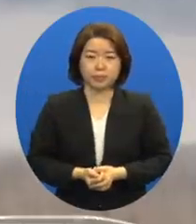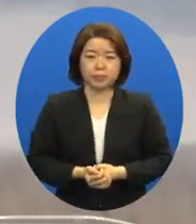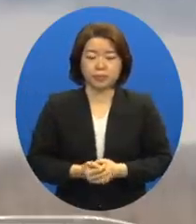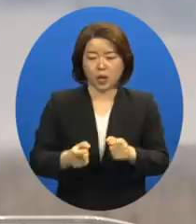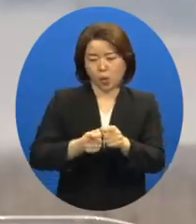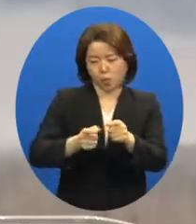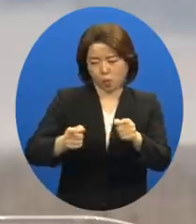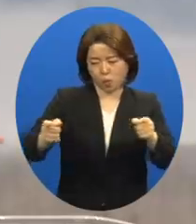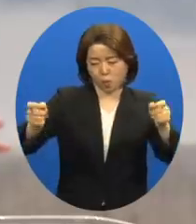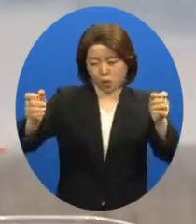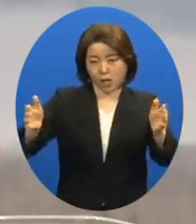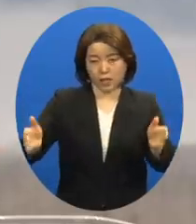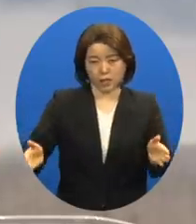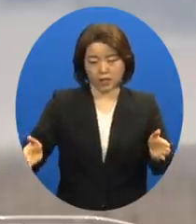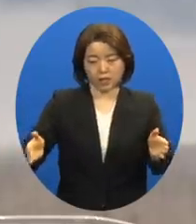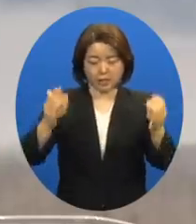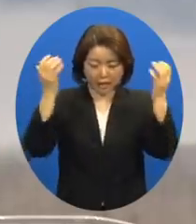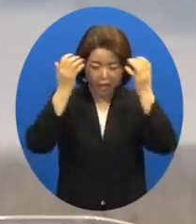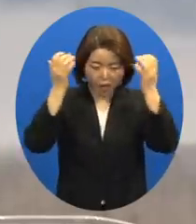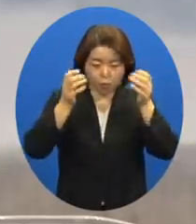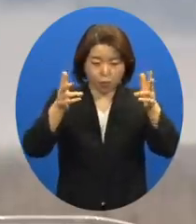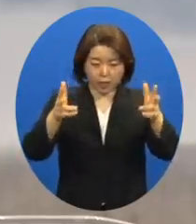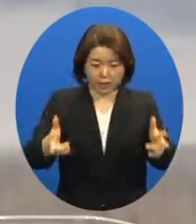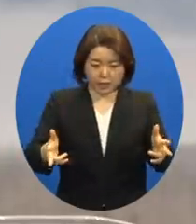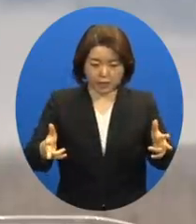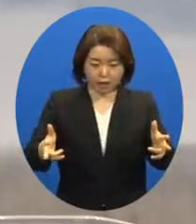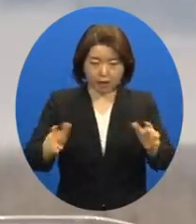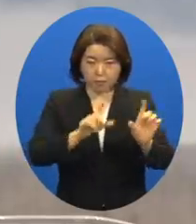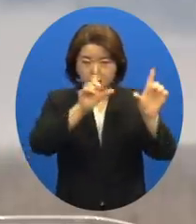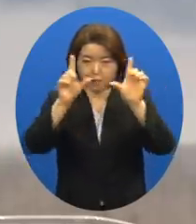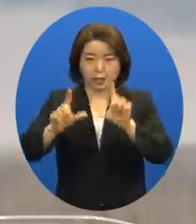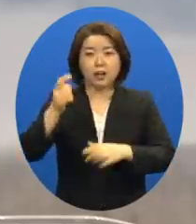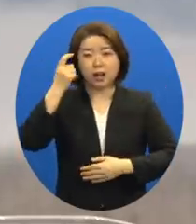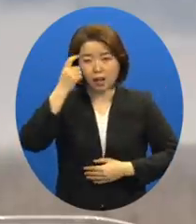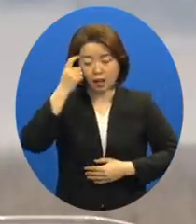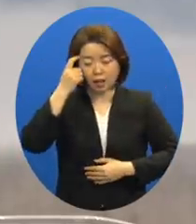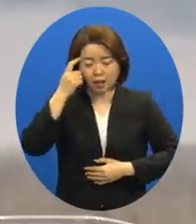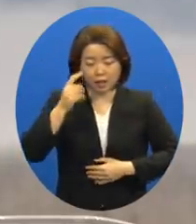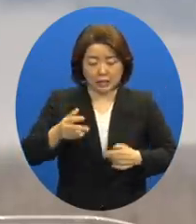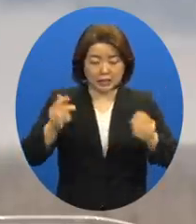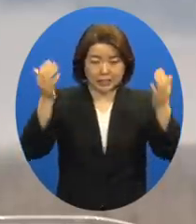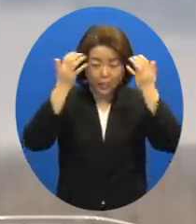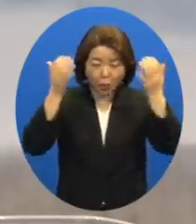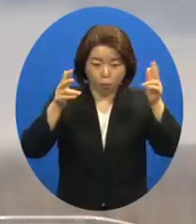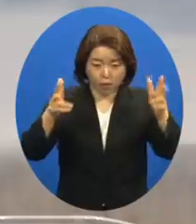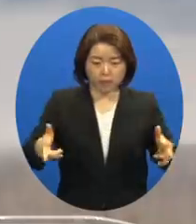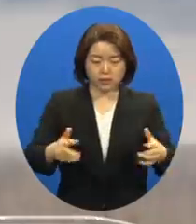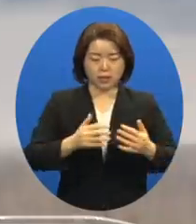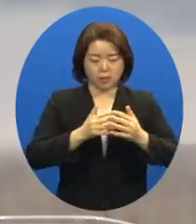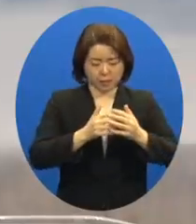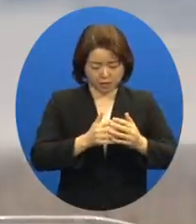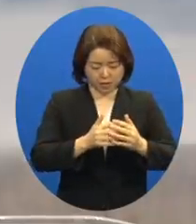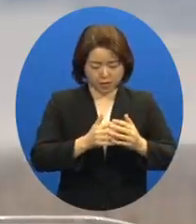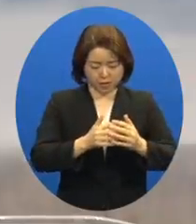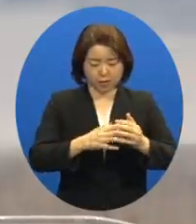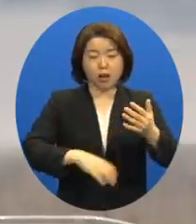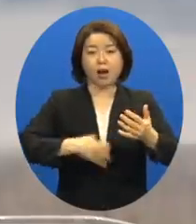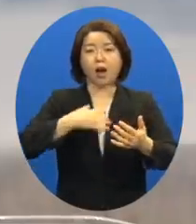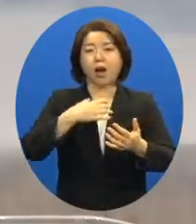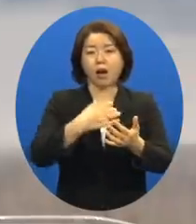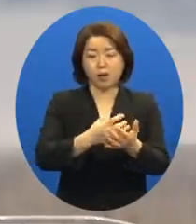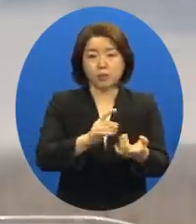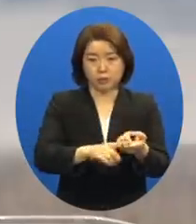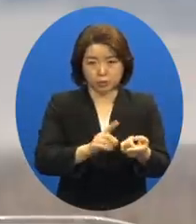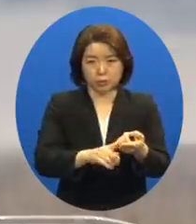오랜 기간 동안의 고난주간을 지납니다. 고난주간은 아주 장엄하게 또 아주 감동적으로